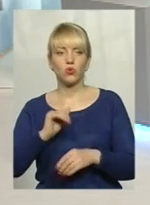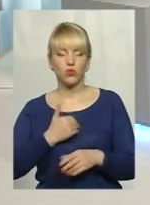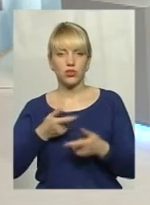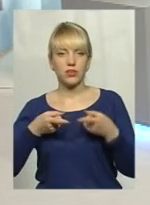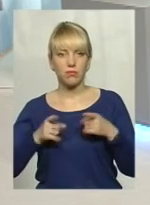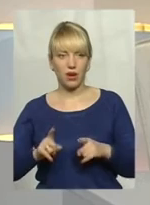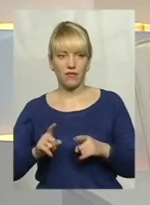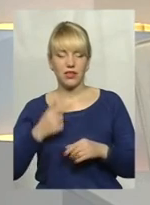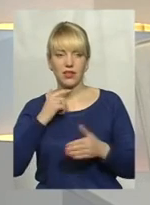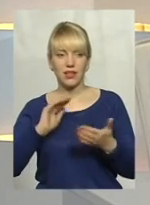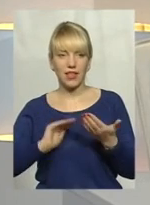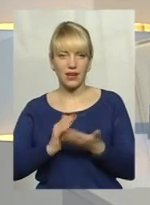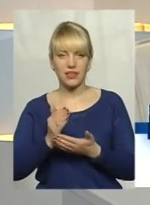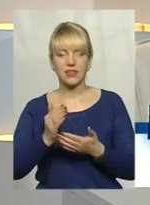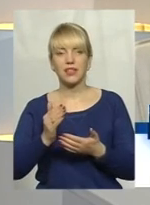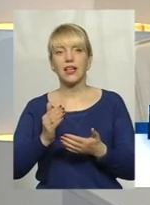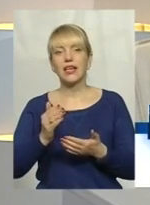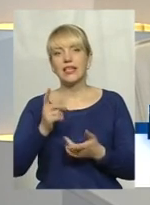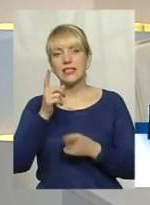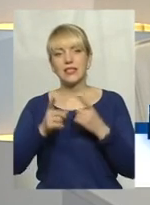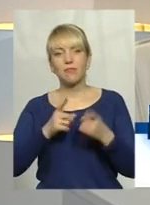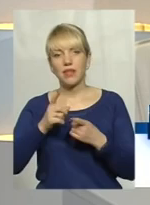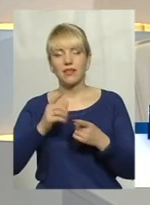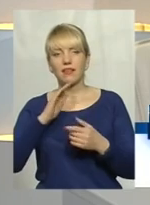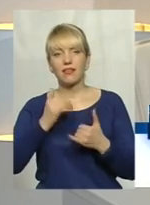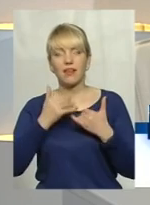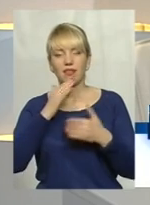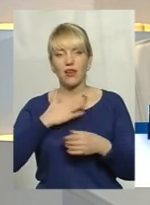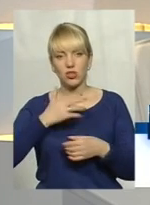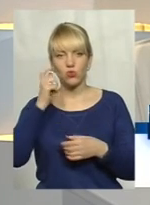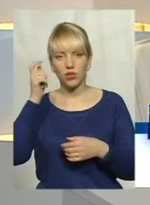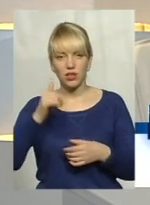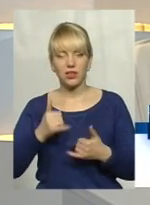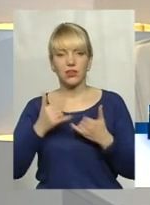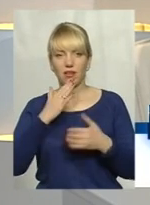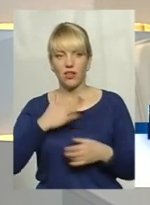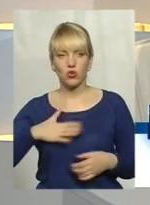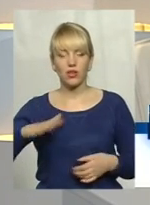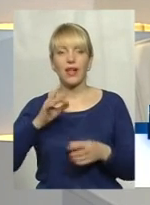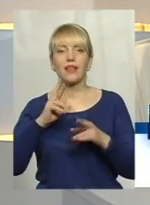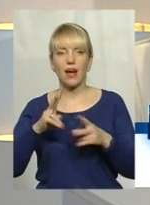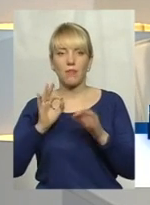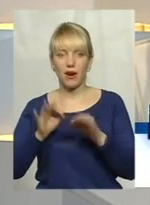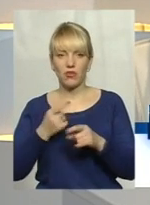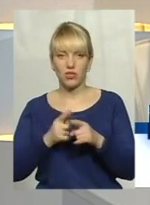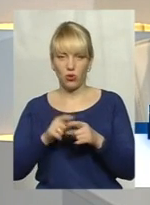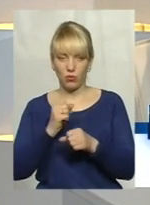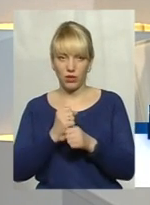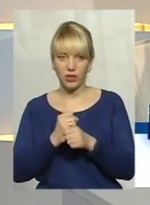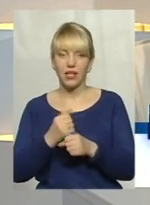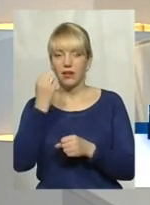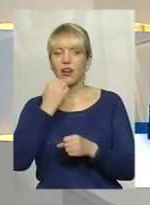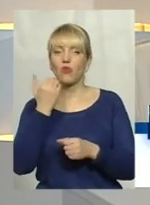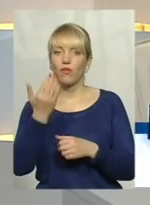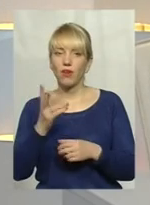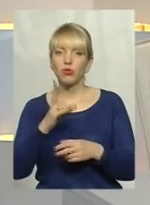справді якісних змін для нашої країни, для нашого краю, як правильно це робити. Дякую вам, дякую всім, хто був із